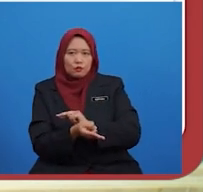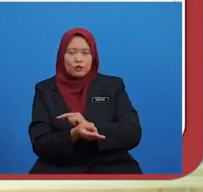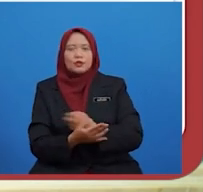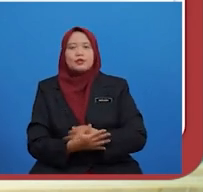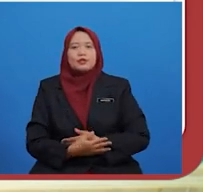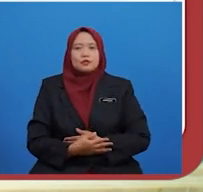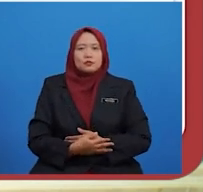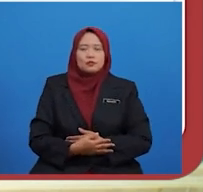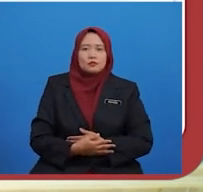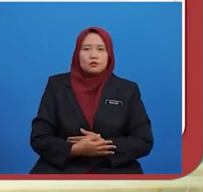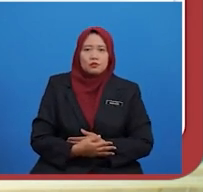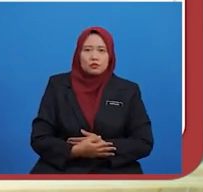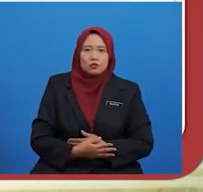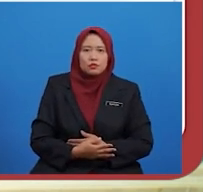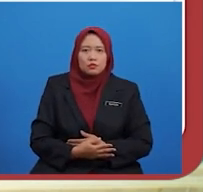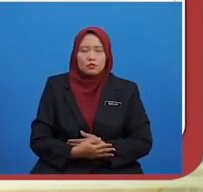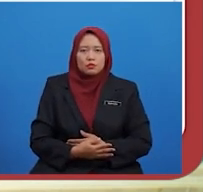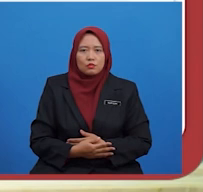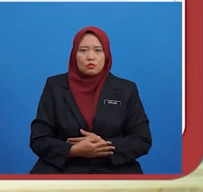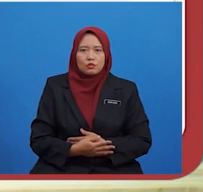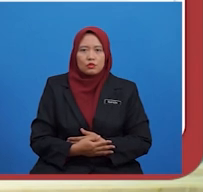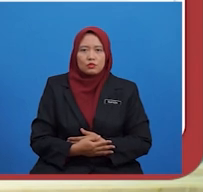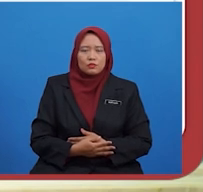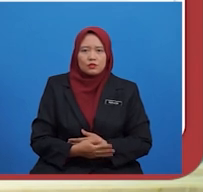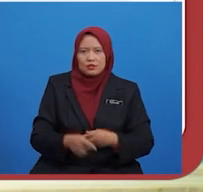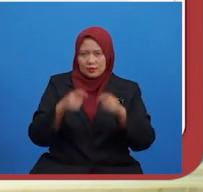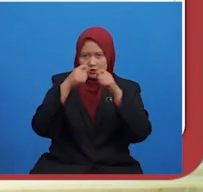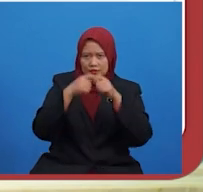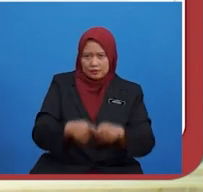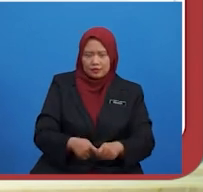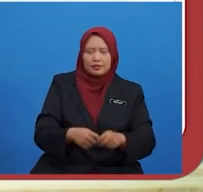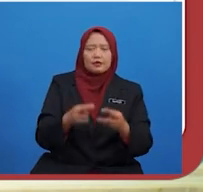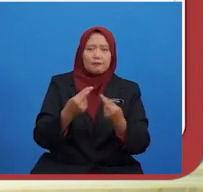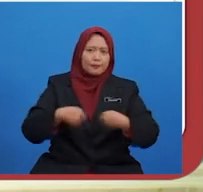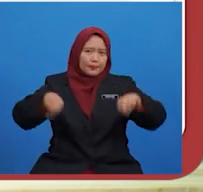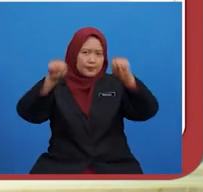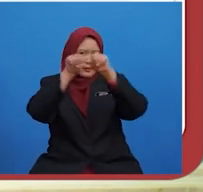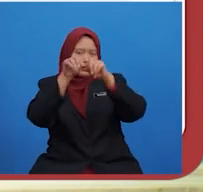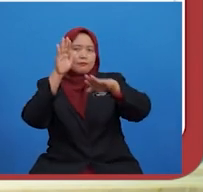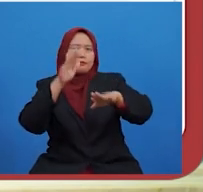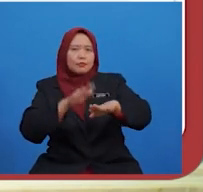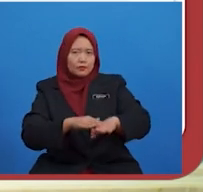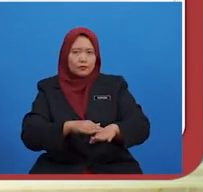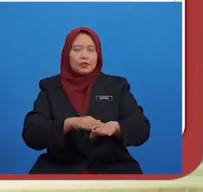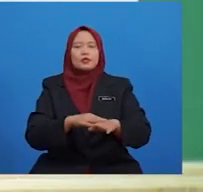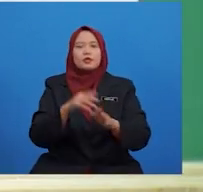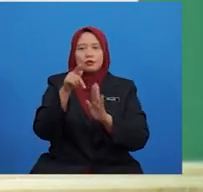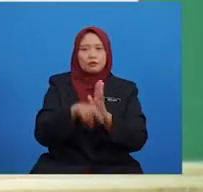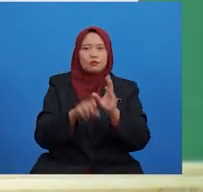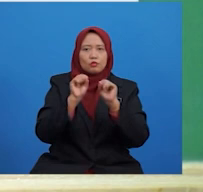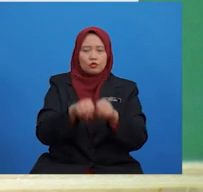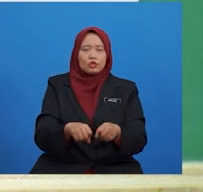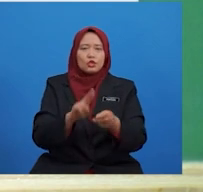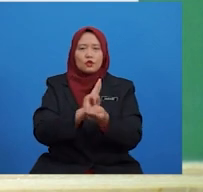ketiga, umpukkan atau tetapkan nilai pada pembolek ubah itu.